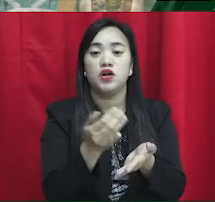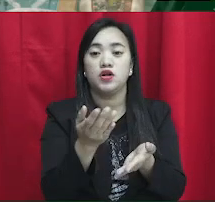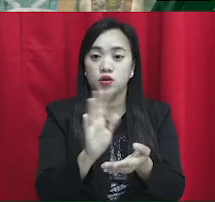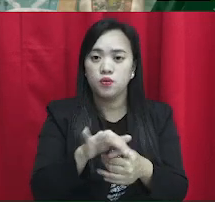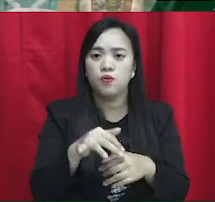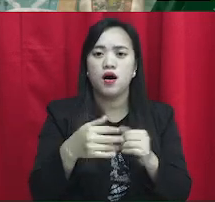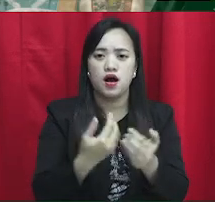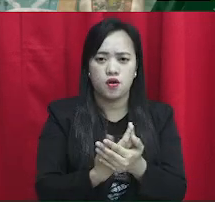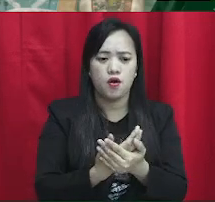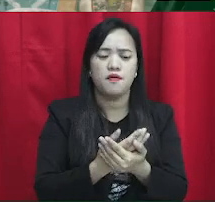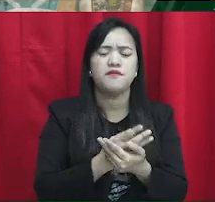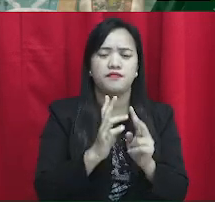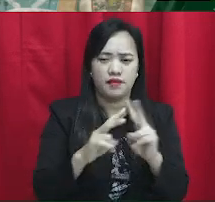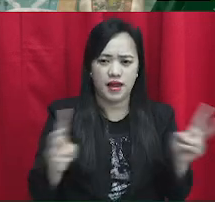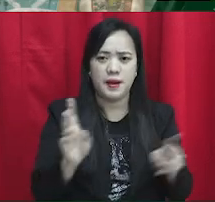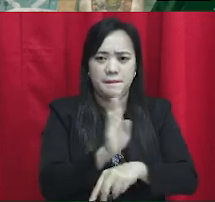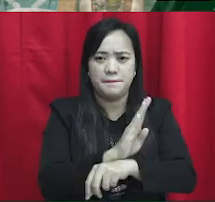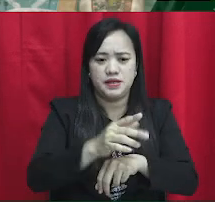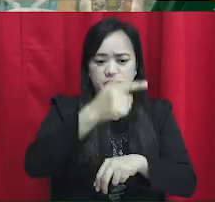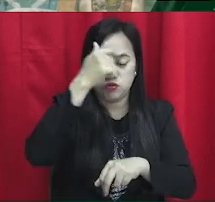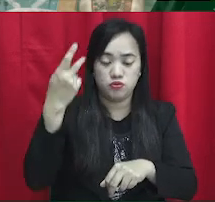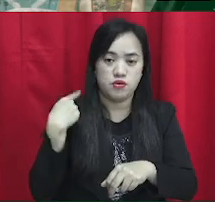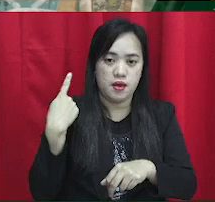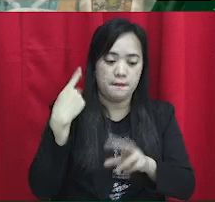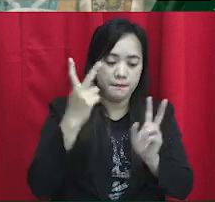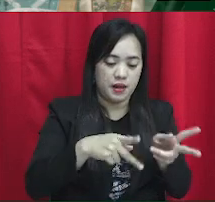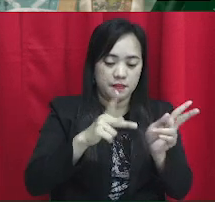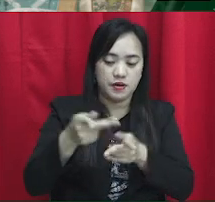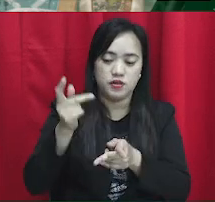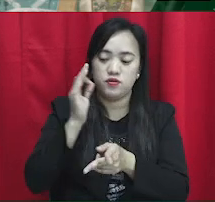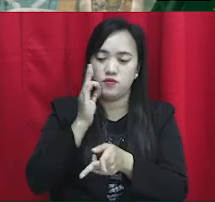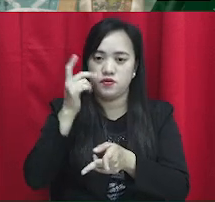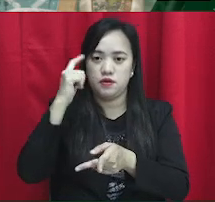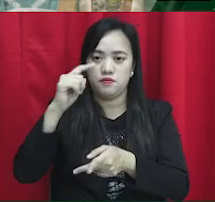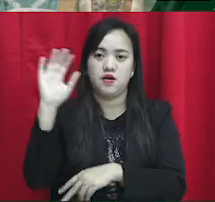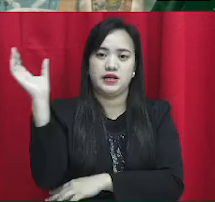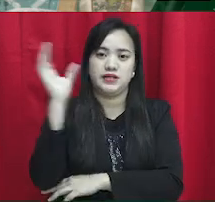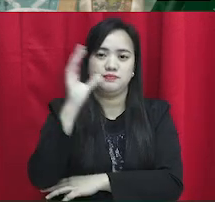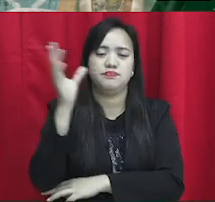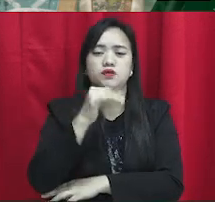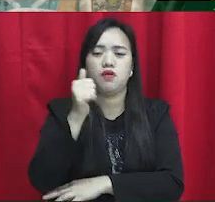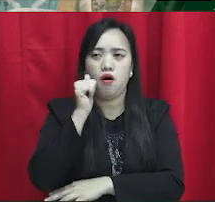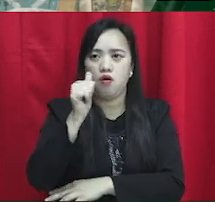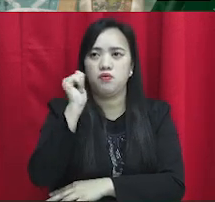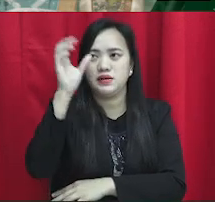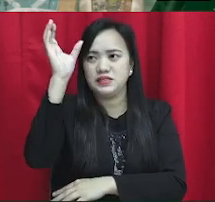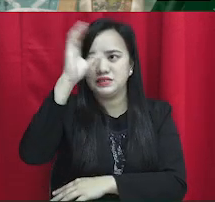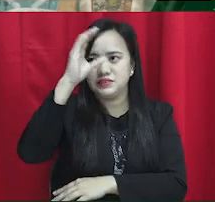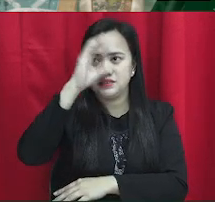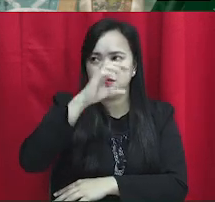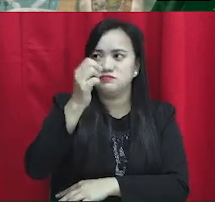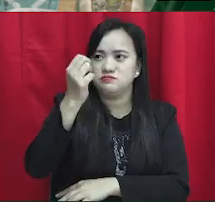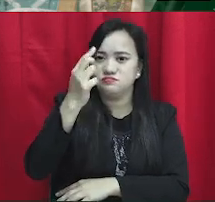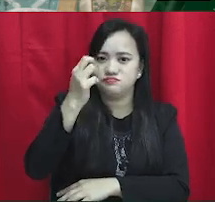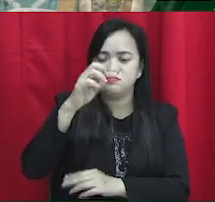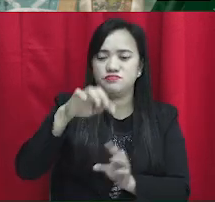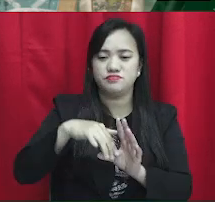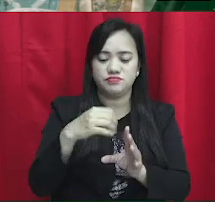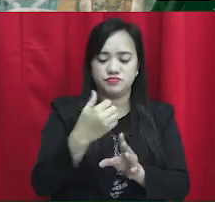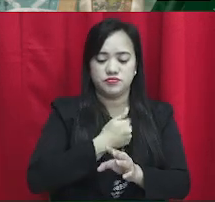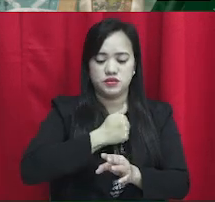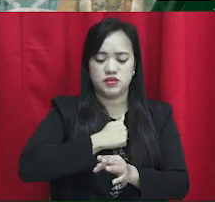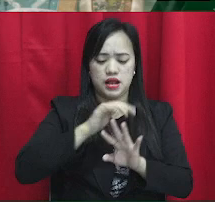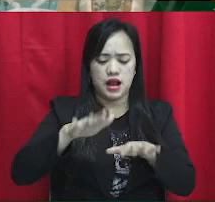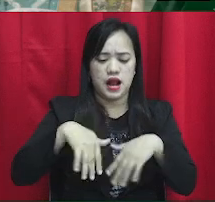You see, alam niyo po, napaka-importante po mga kapatid na lagi nating siya sa atin ang mga sarili natin. Kung paano po natin